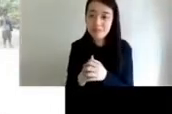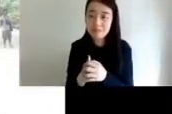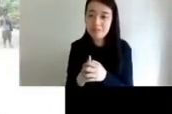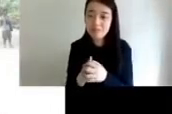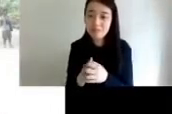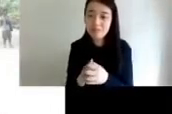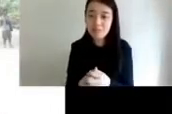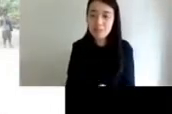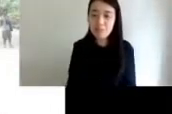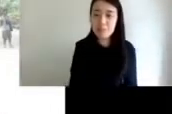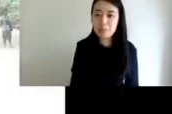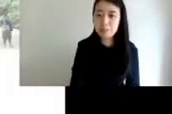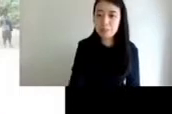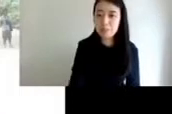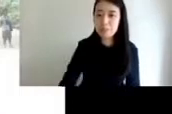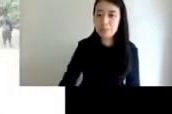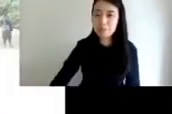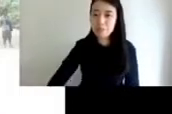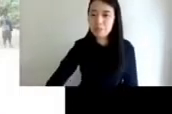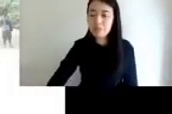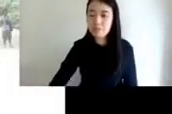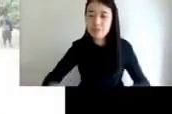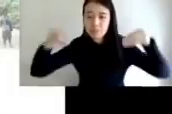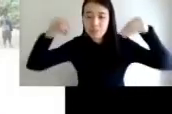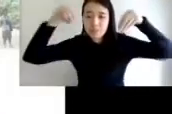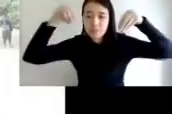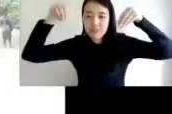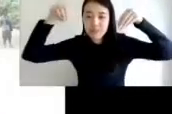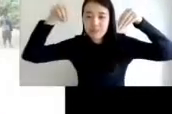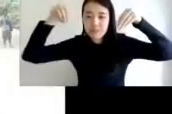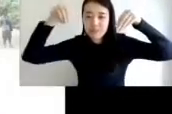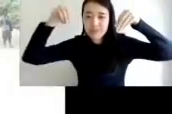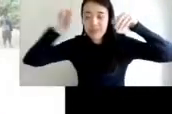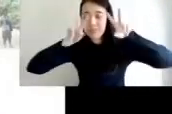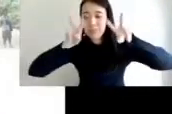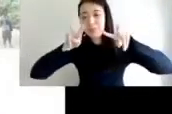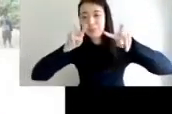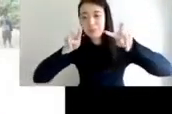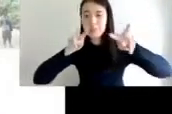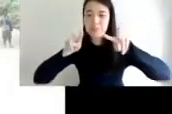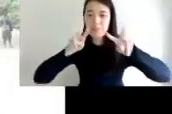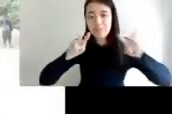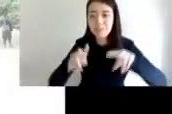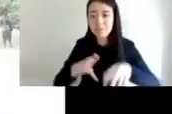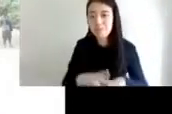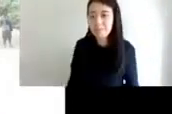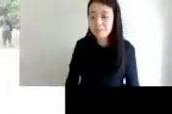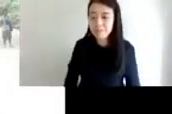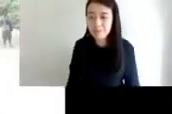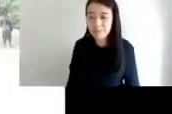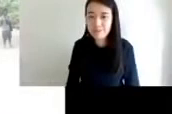睇下先，舉住先啊，等我望下大家啲畫先。